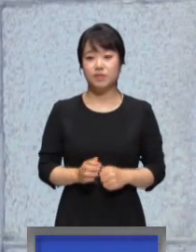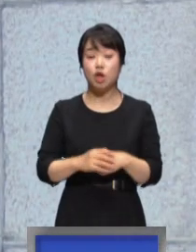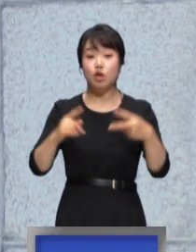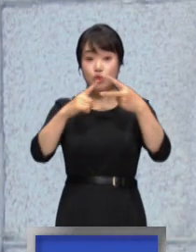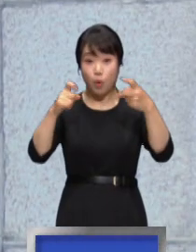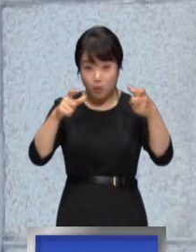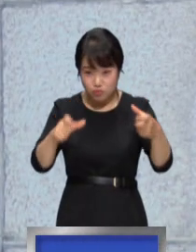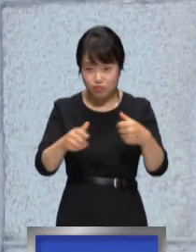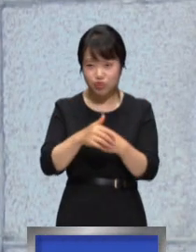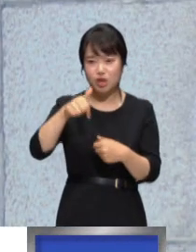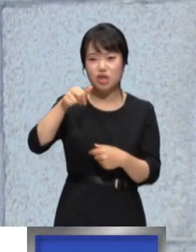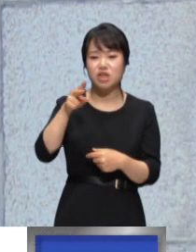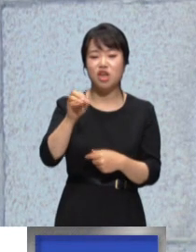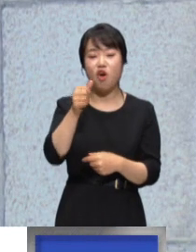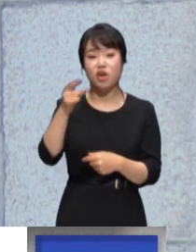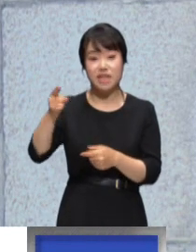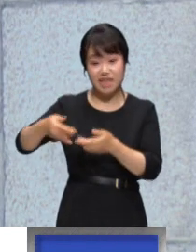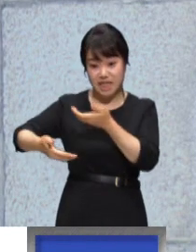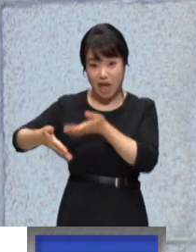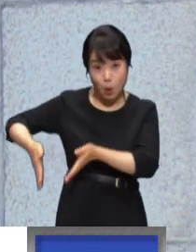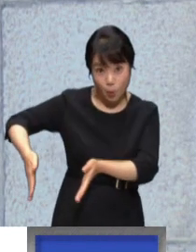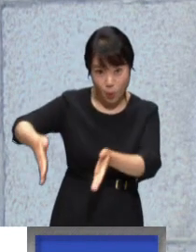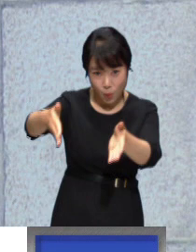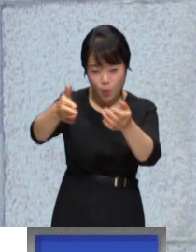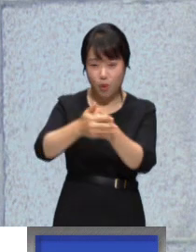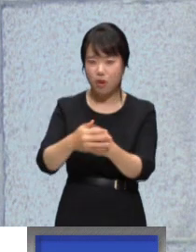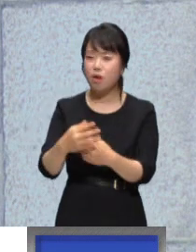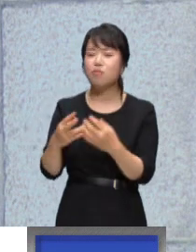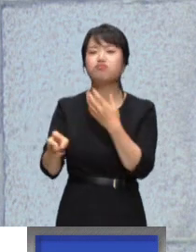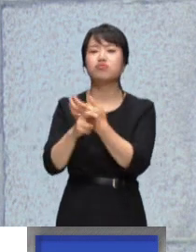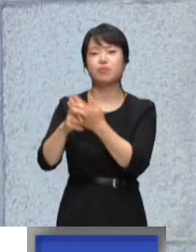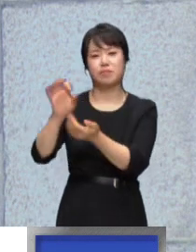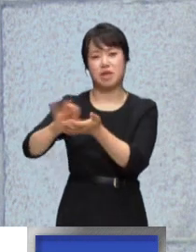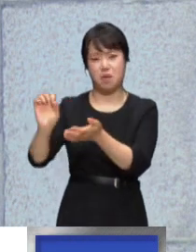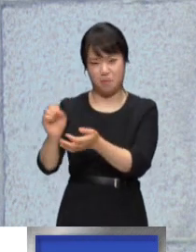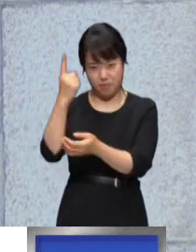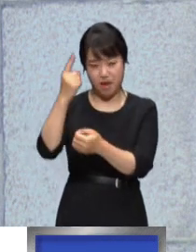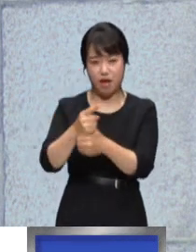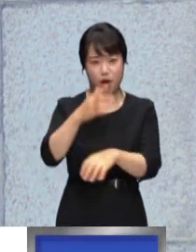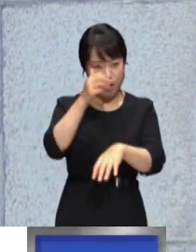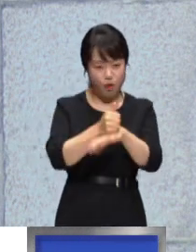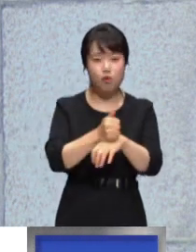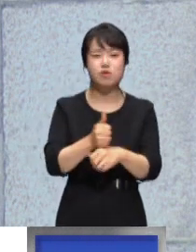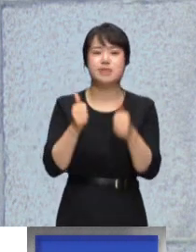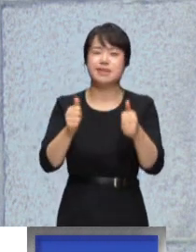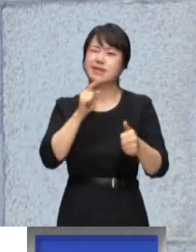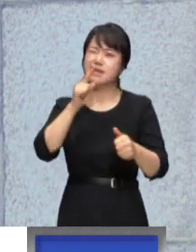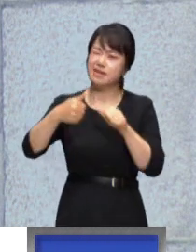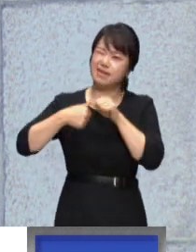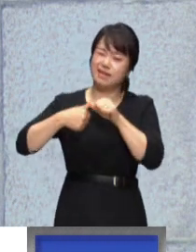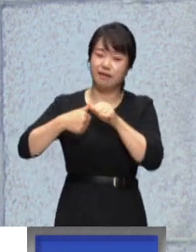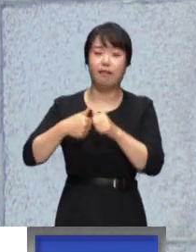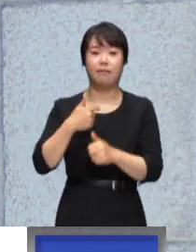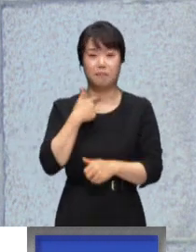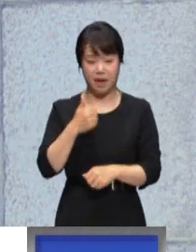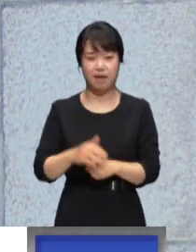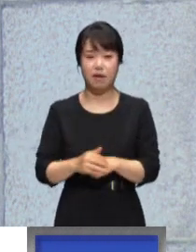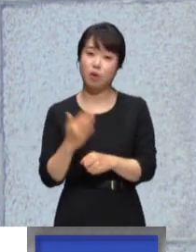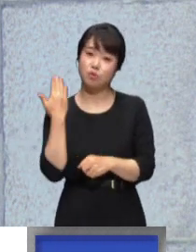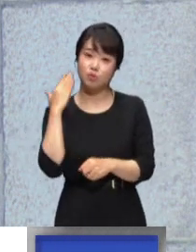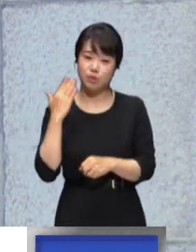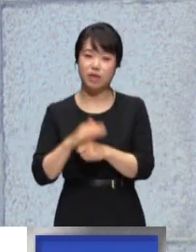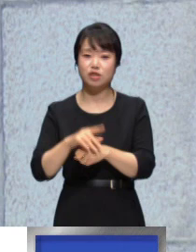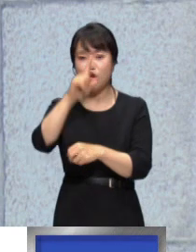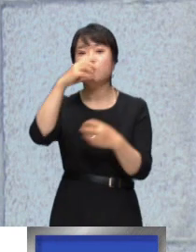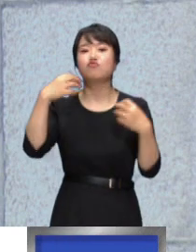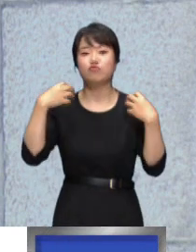동대문구에서는 경희대로 무단점유 문제를 두고 동대문구청과 경희학원 재단 측이 법정 다툼을 벌여왔습니다. 최근